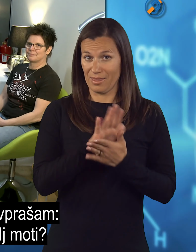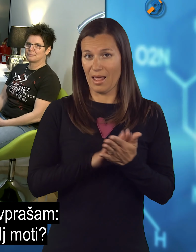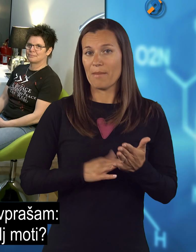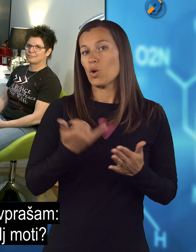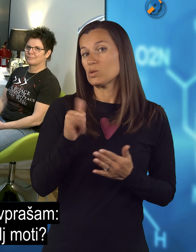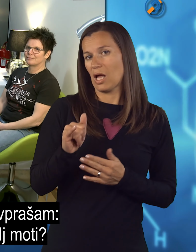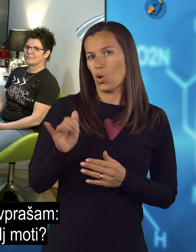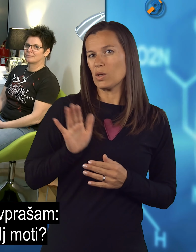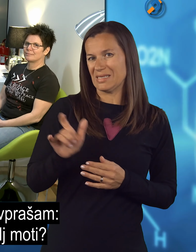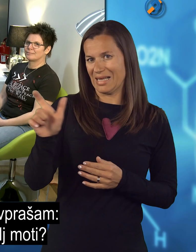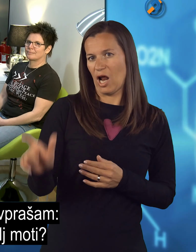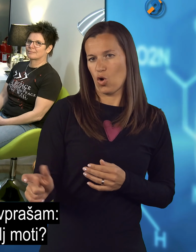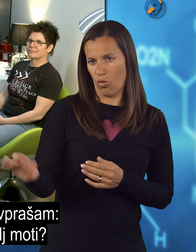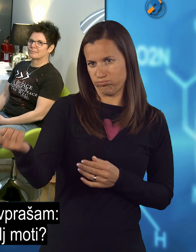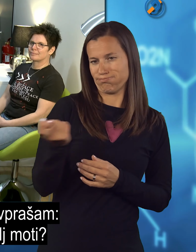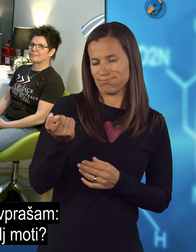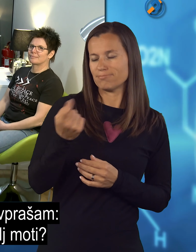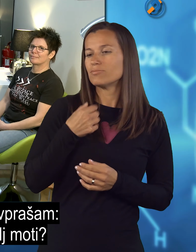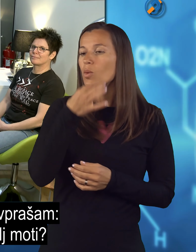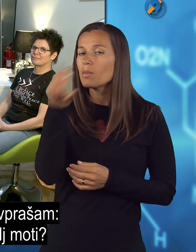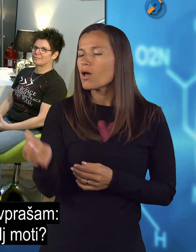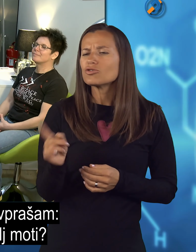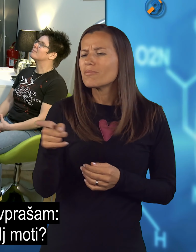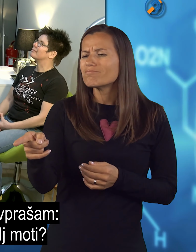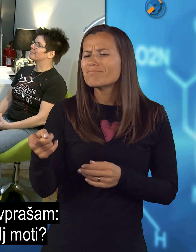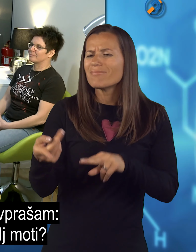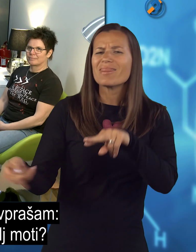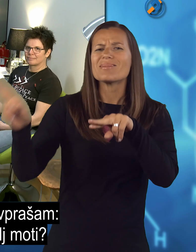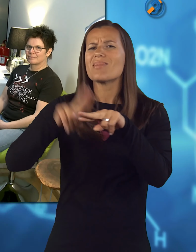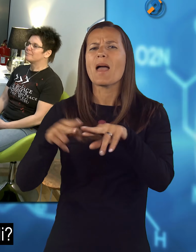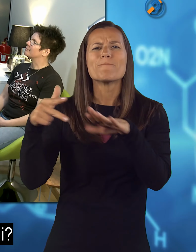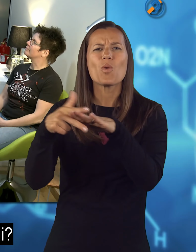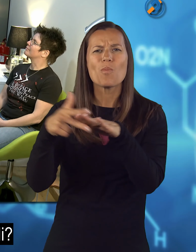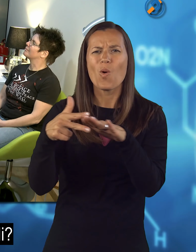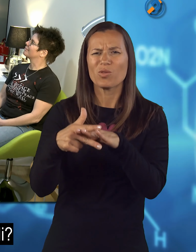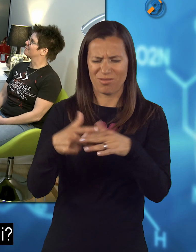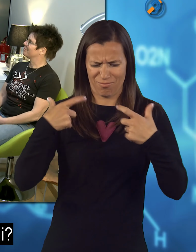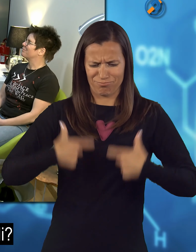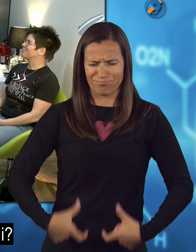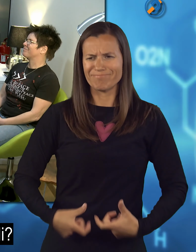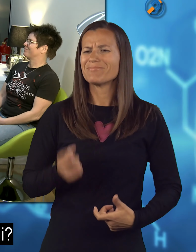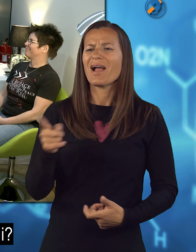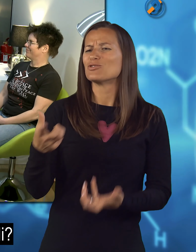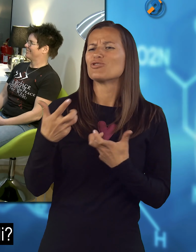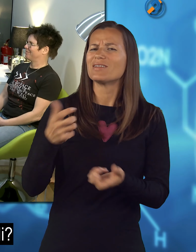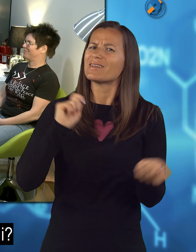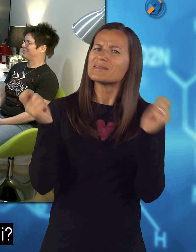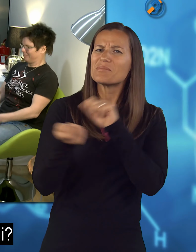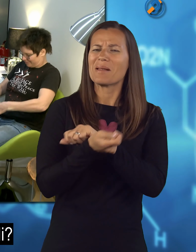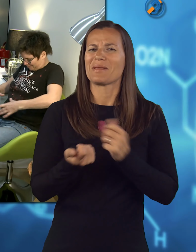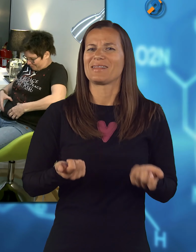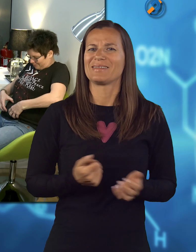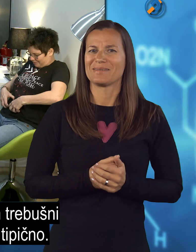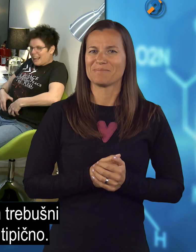Pa najprej vsako stranko vprašam, kaj vas pri vas najbolj moti, kaj bi vi spremenila?